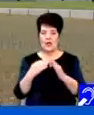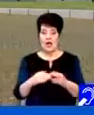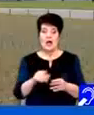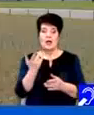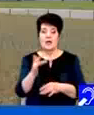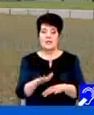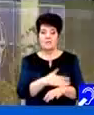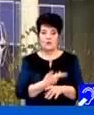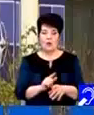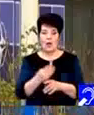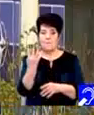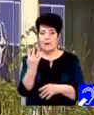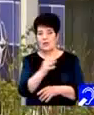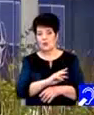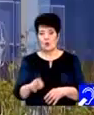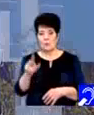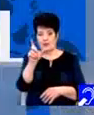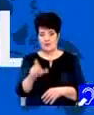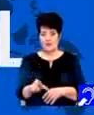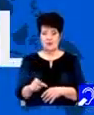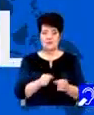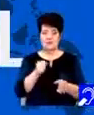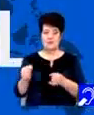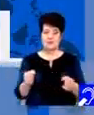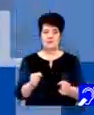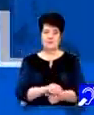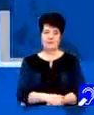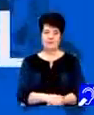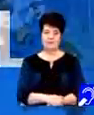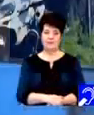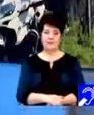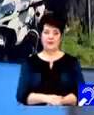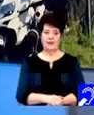transferul celor 4.000 de angajați, aflați din Telejurnal.